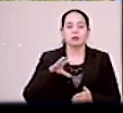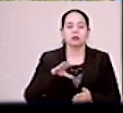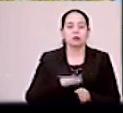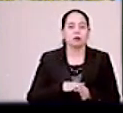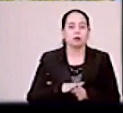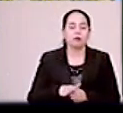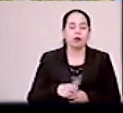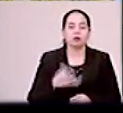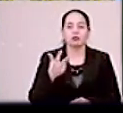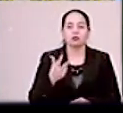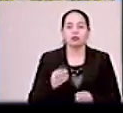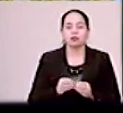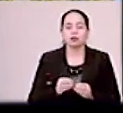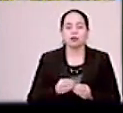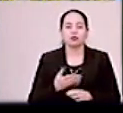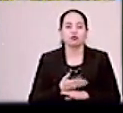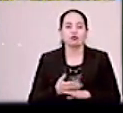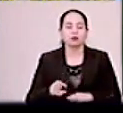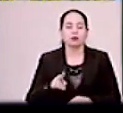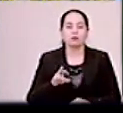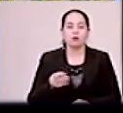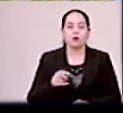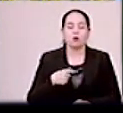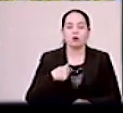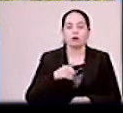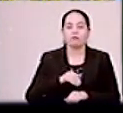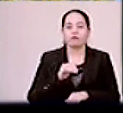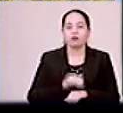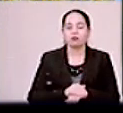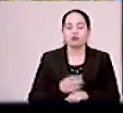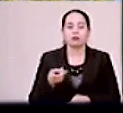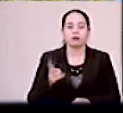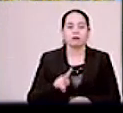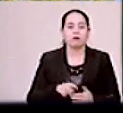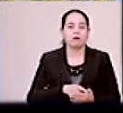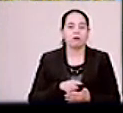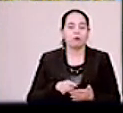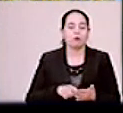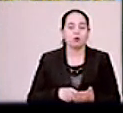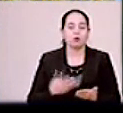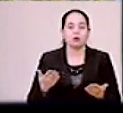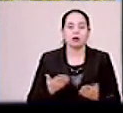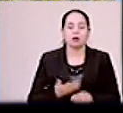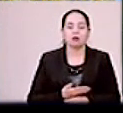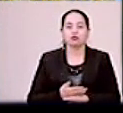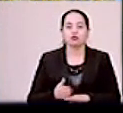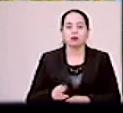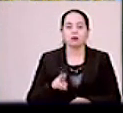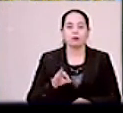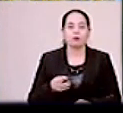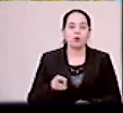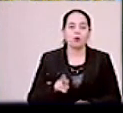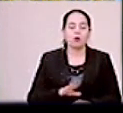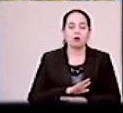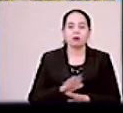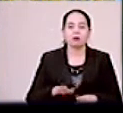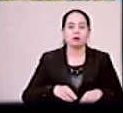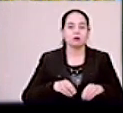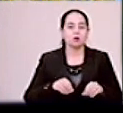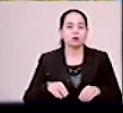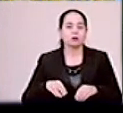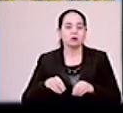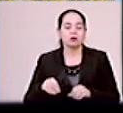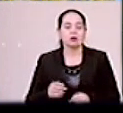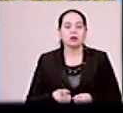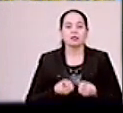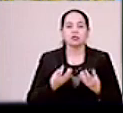0,3 части поля. И у нас фактически два вопроса. Какая часть поля незасеянная